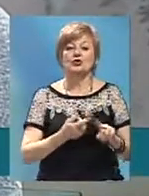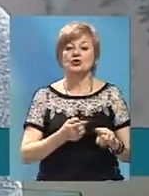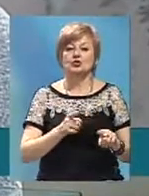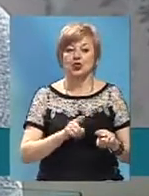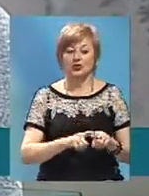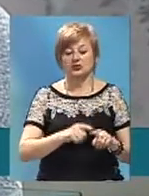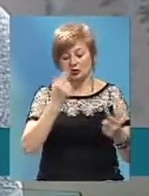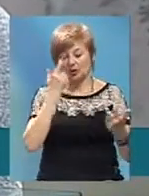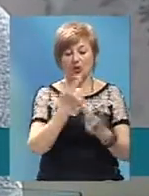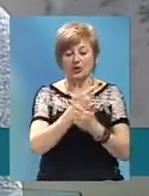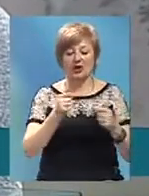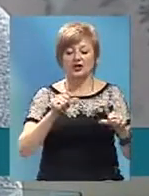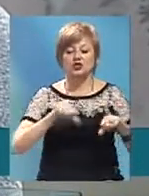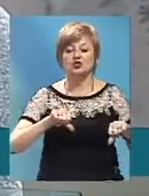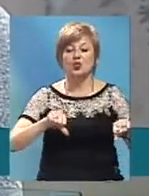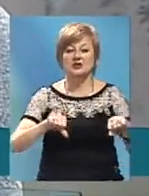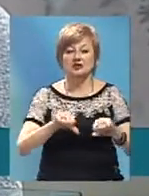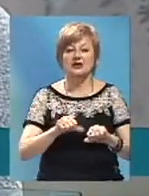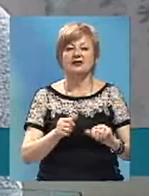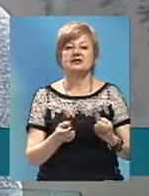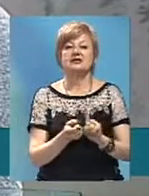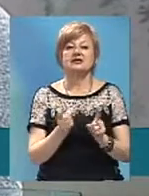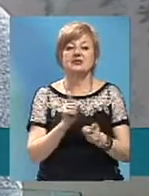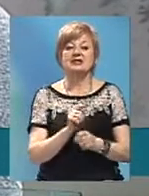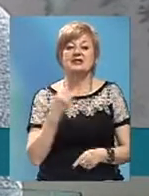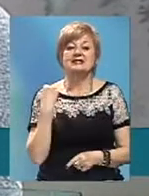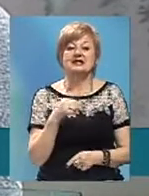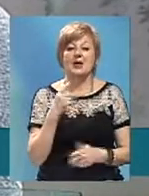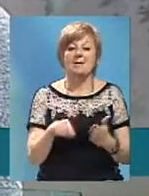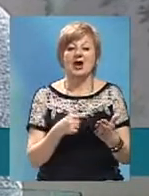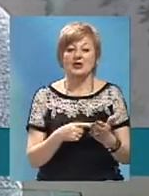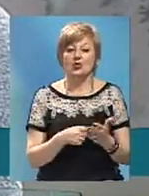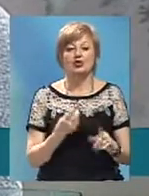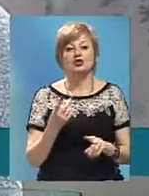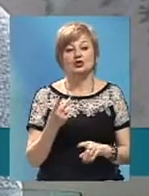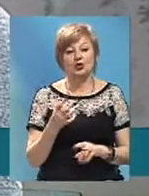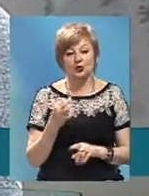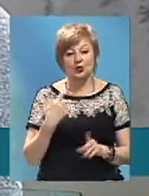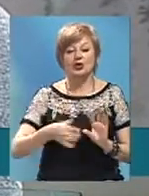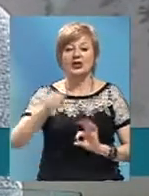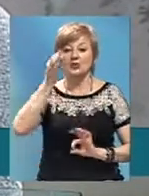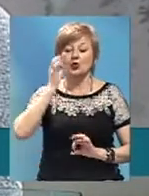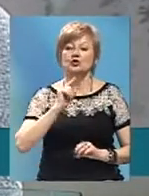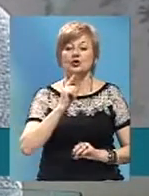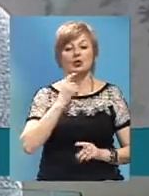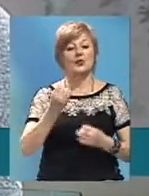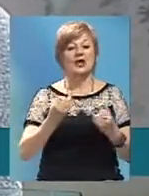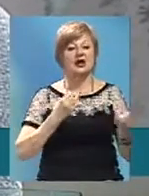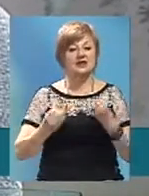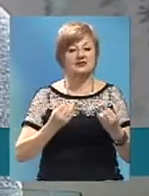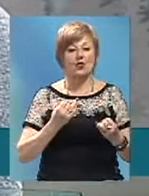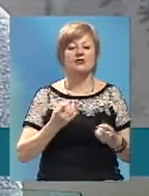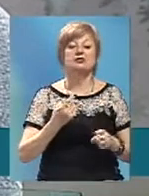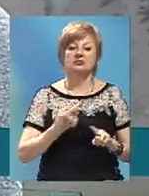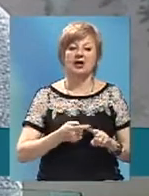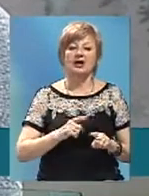був наголошений, «змінити Запоріжжя». Але складність, тут я згадую програму «Складна розмова», складність цієї